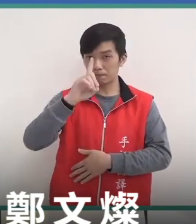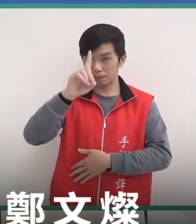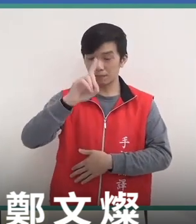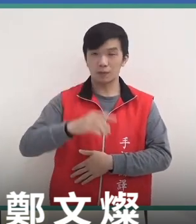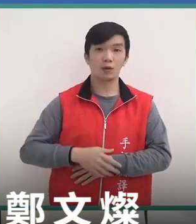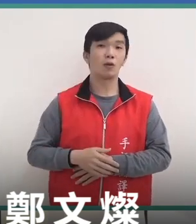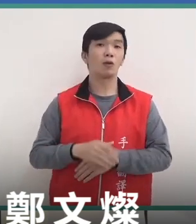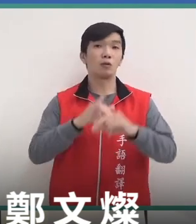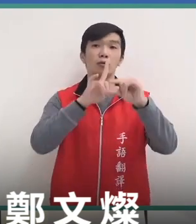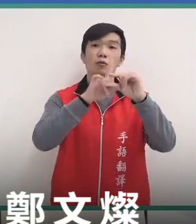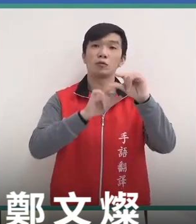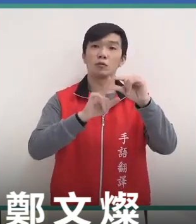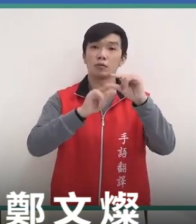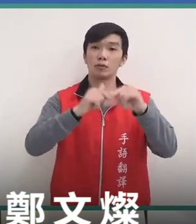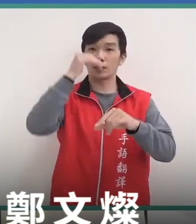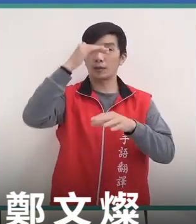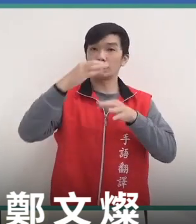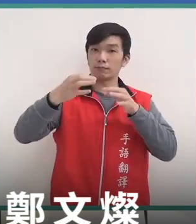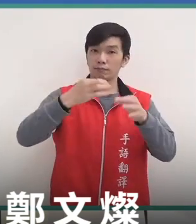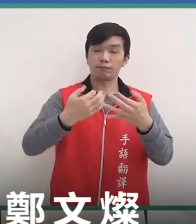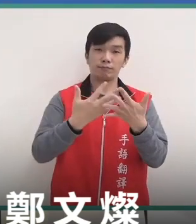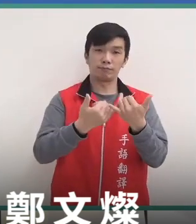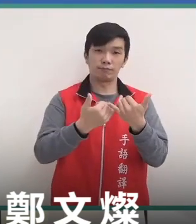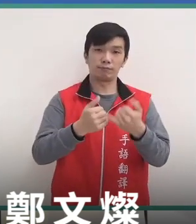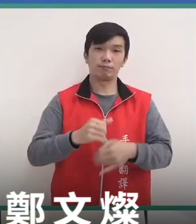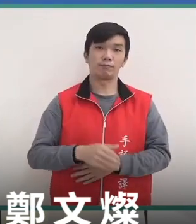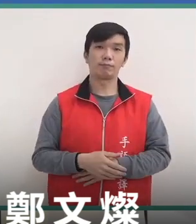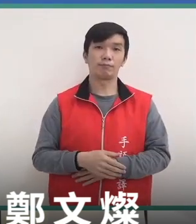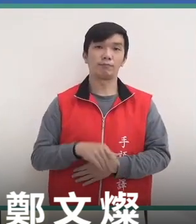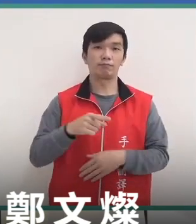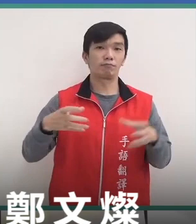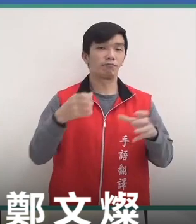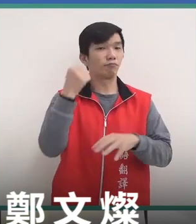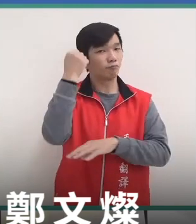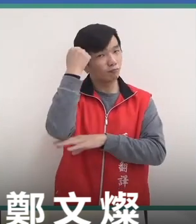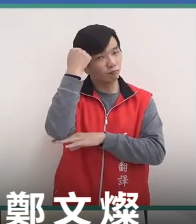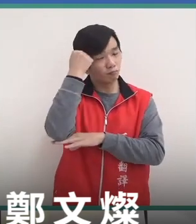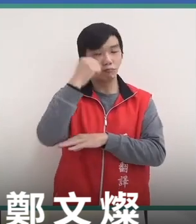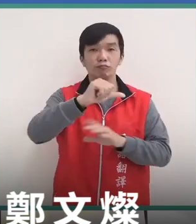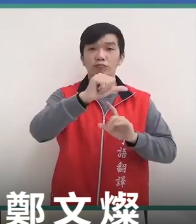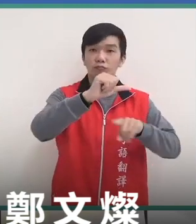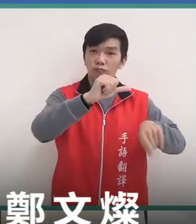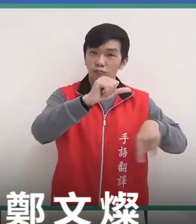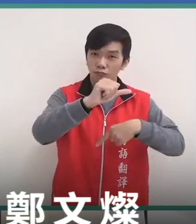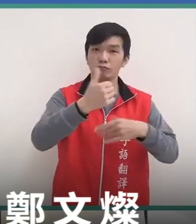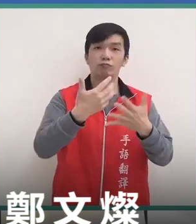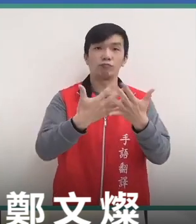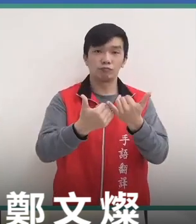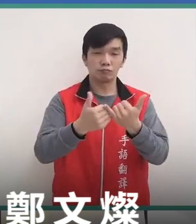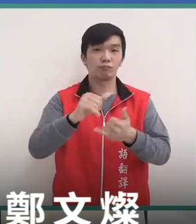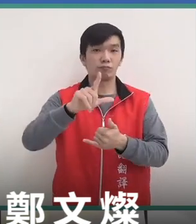生，那这个案子我们有同住家人5人，学生跟